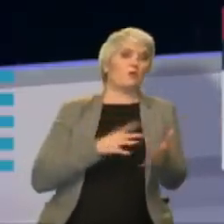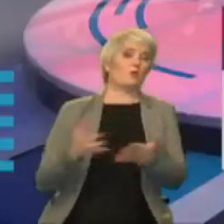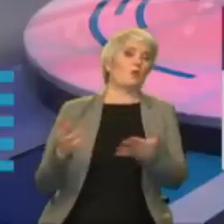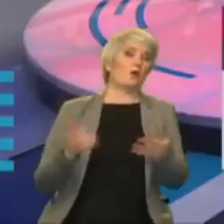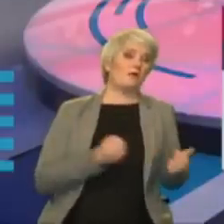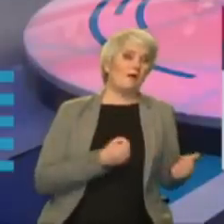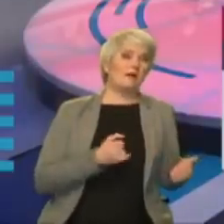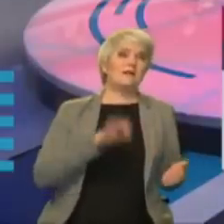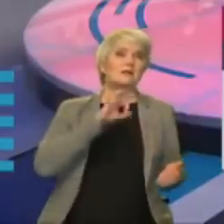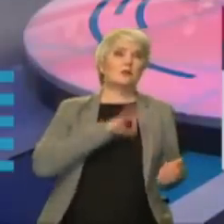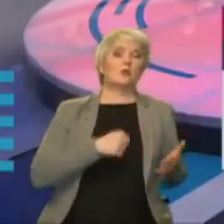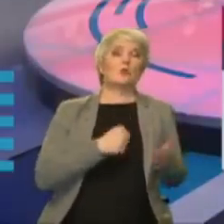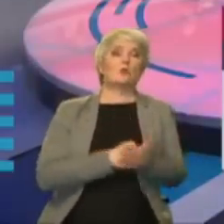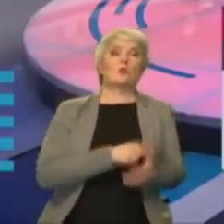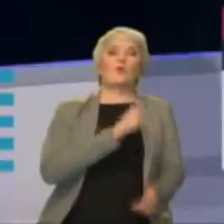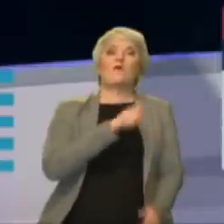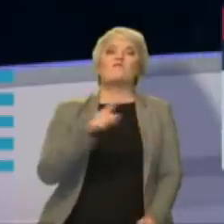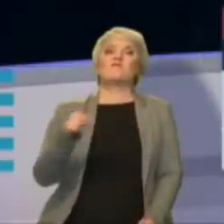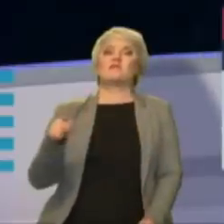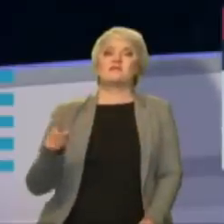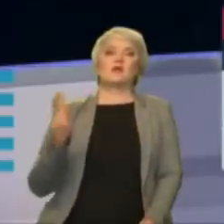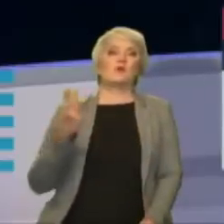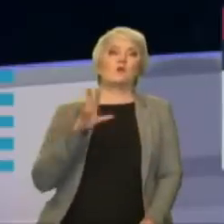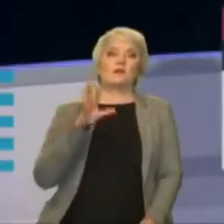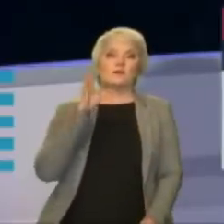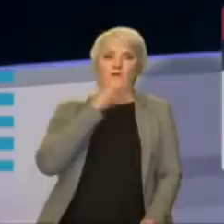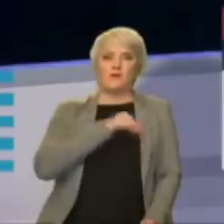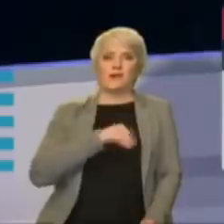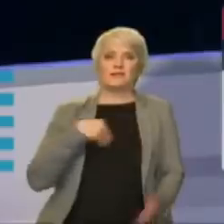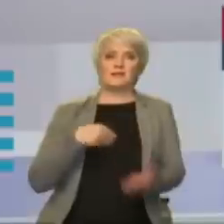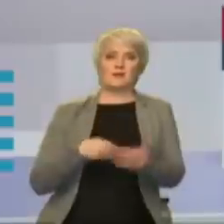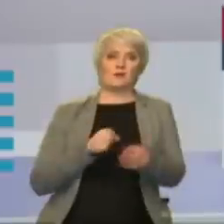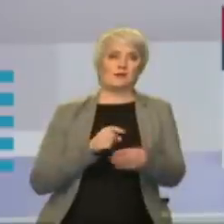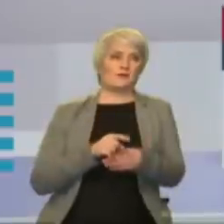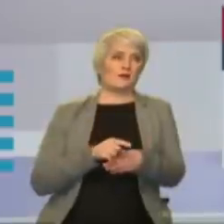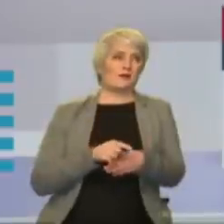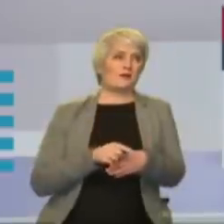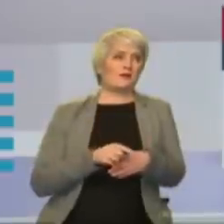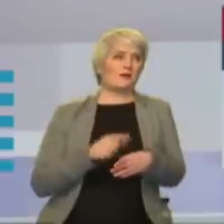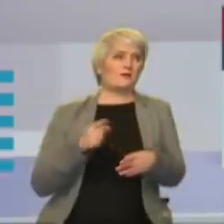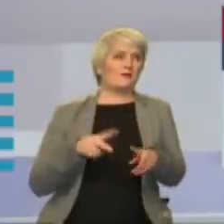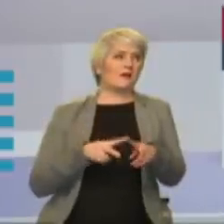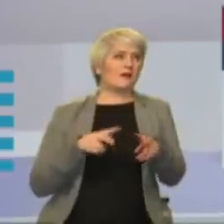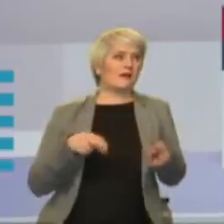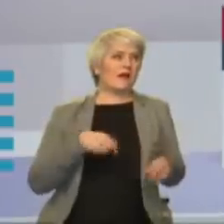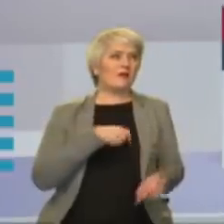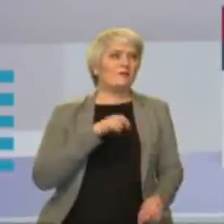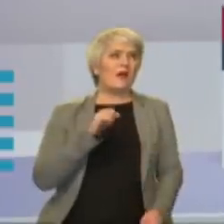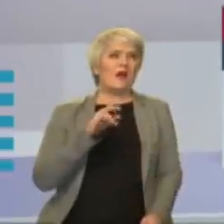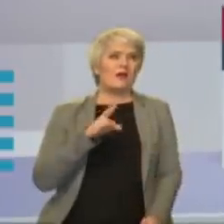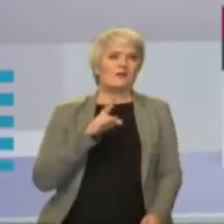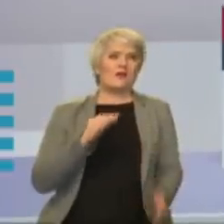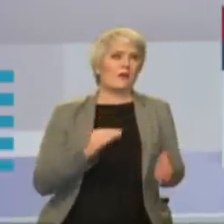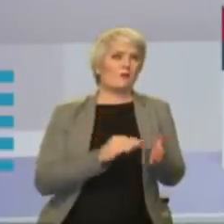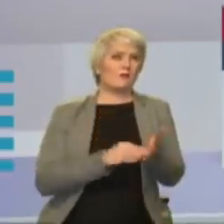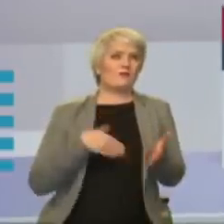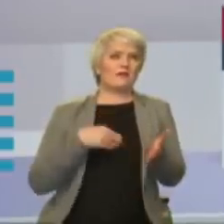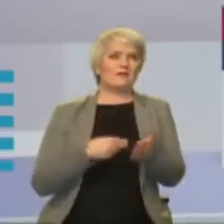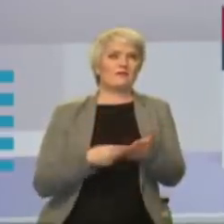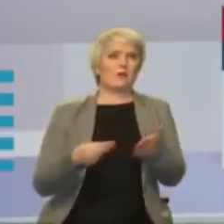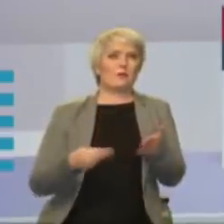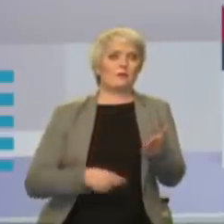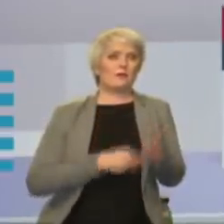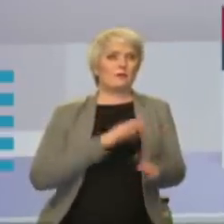застосовуватися до усіх, хто не справляється зі своїми задачами. Та ви, так як і пан депутат Ар'єв, не поставили свого підпису